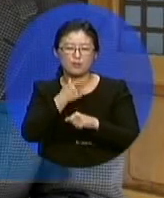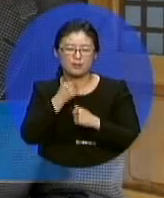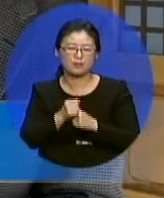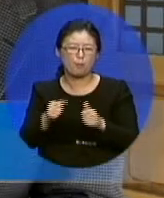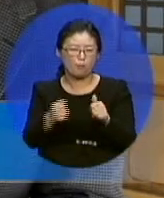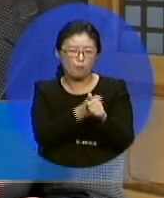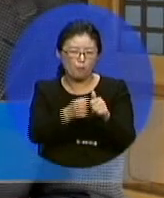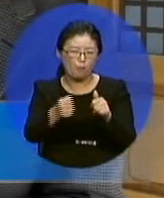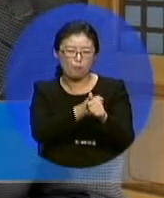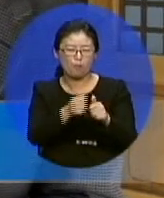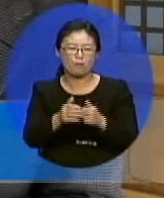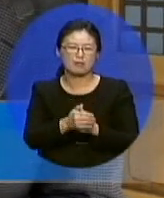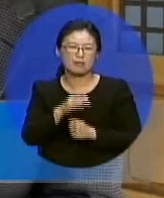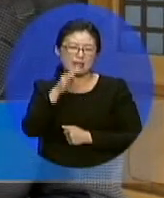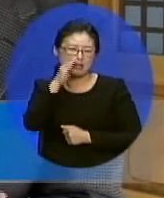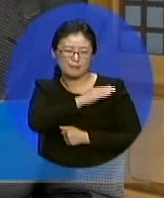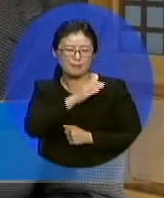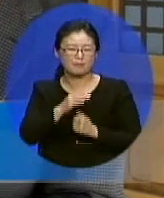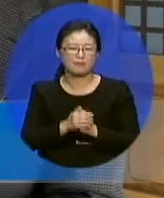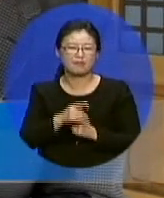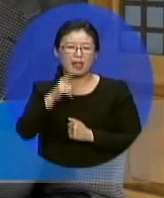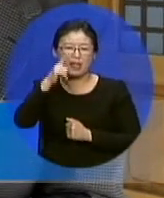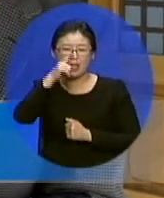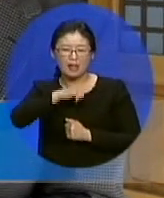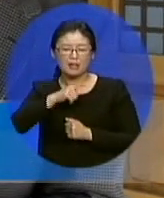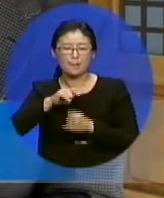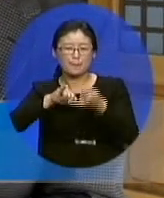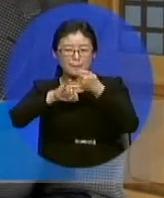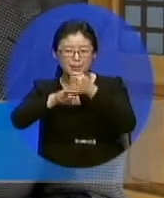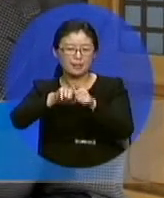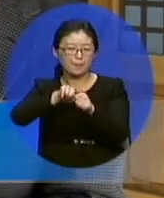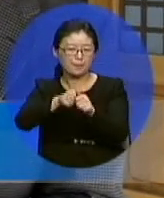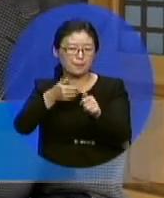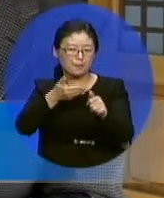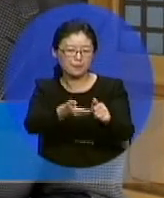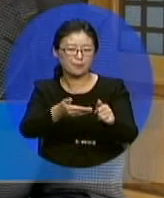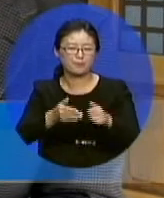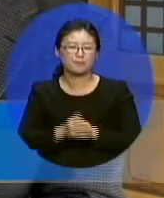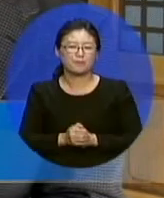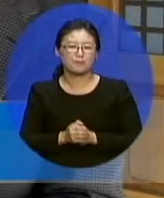폭력은 나쁜 것이고 악은 반드시 응징받고 그리고